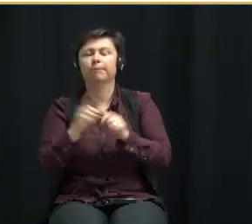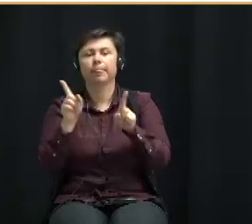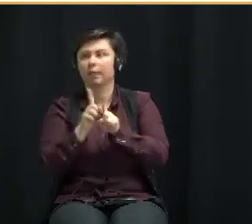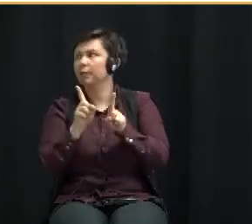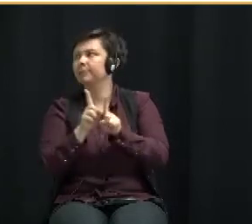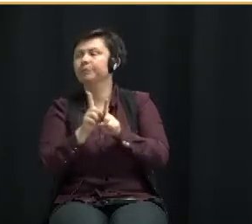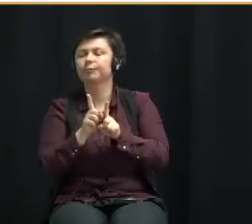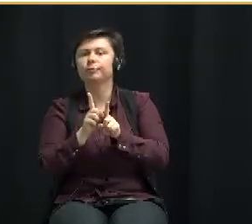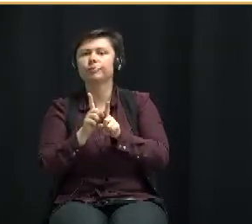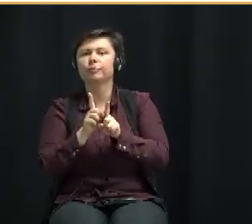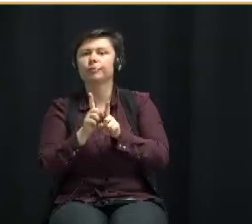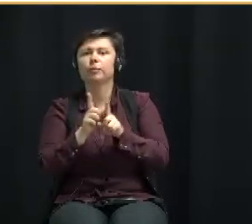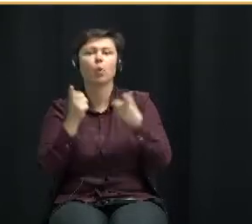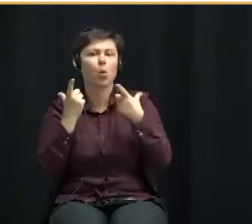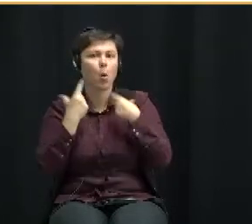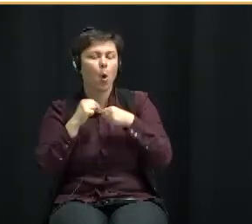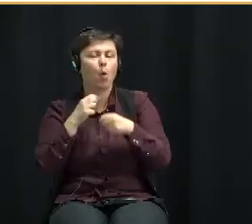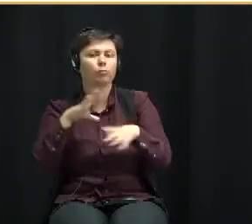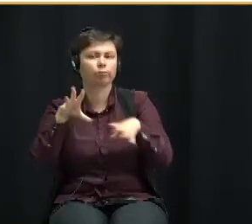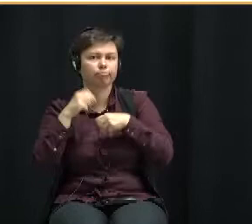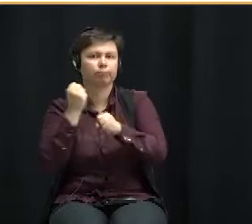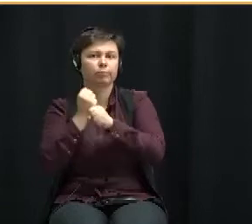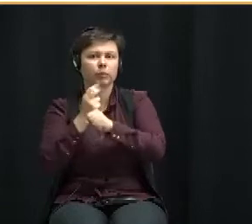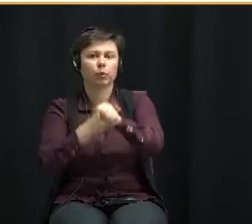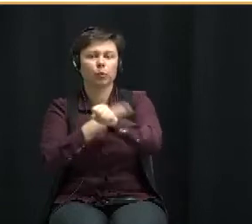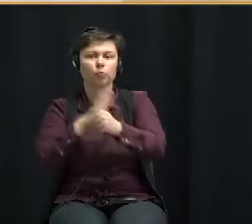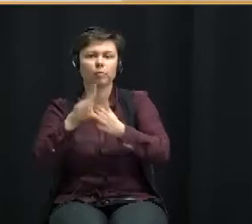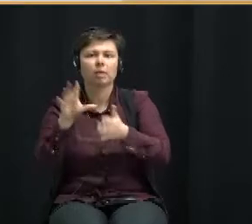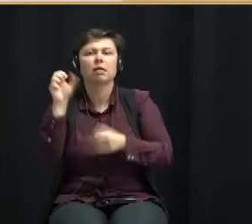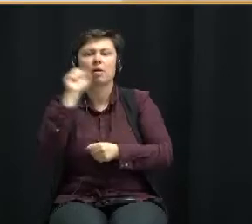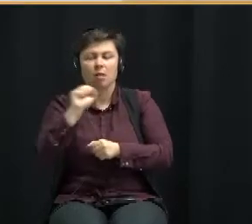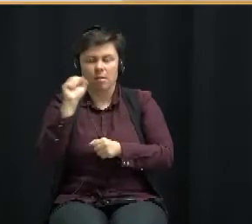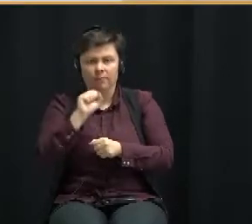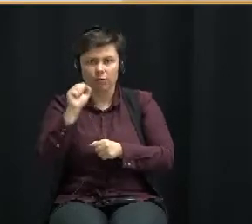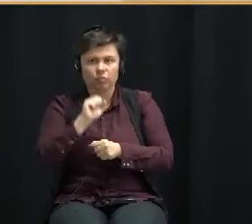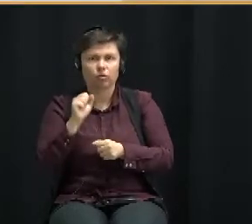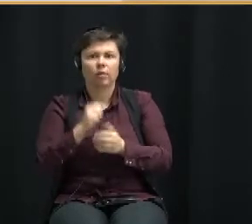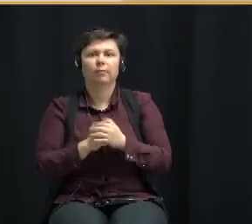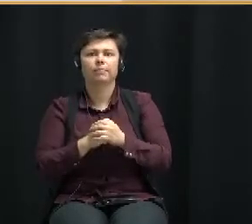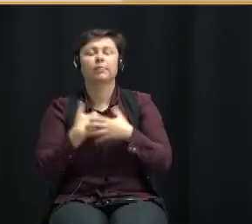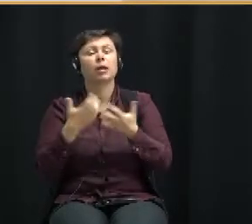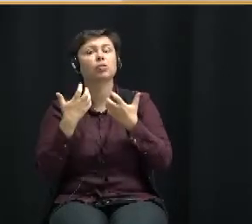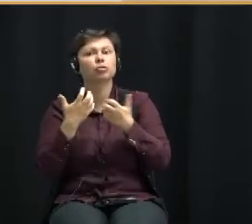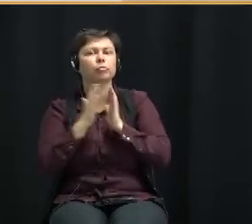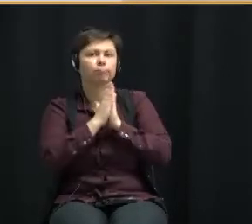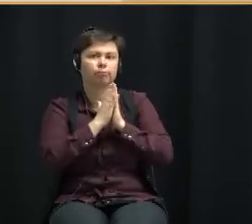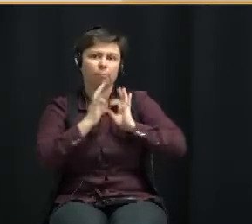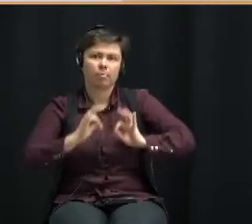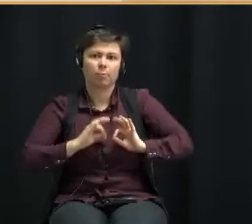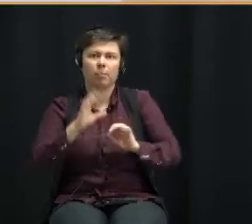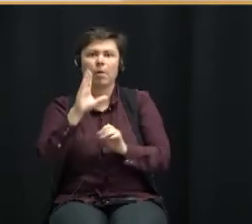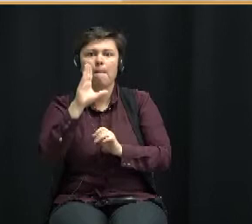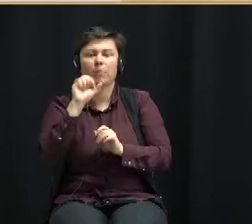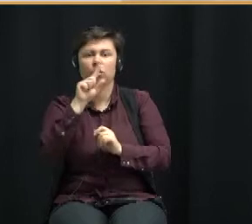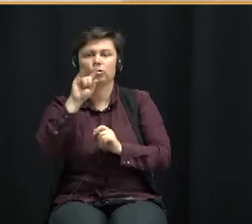Wrocław, and I welcome Barbara to invite our guests, our expert, who will be